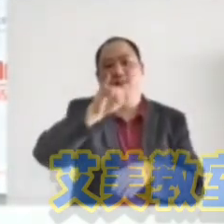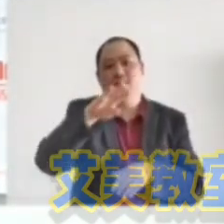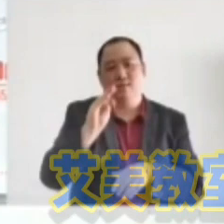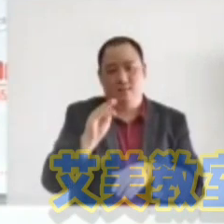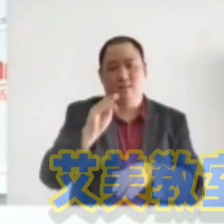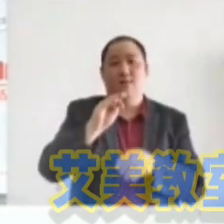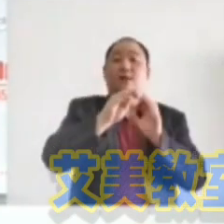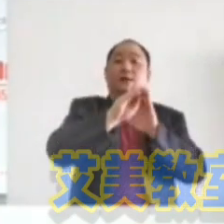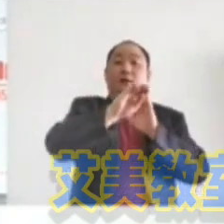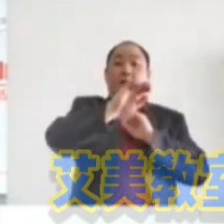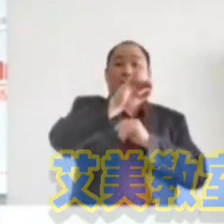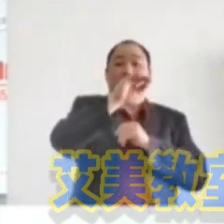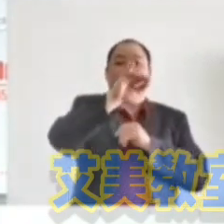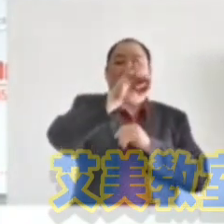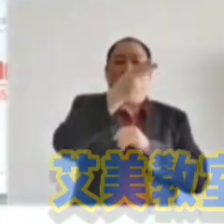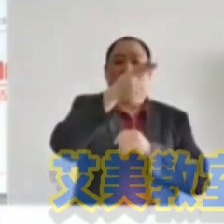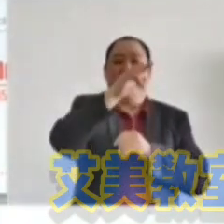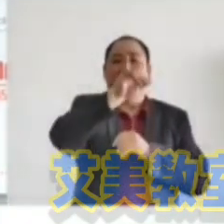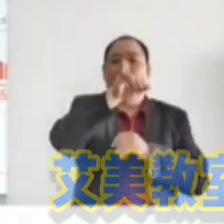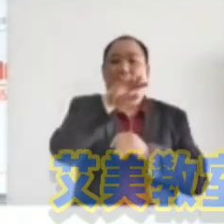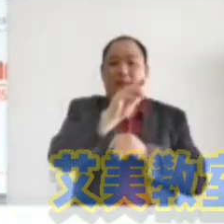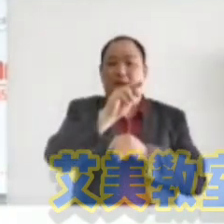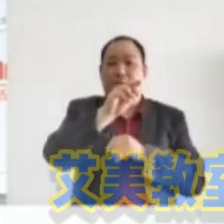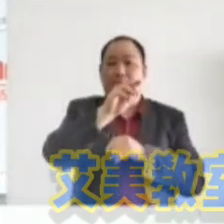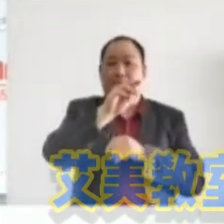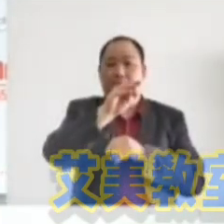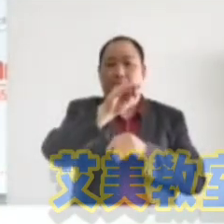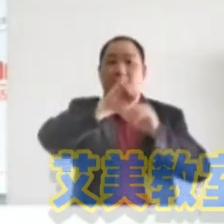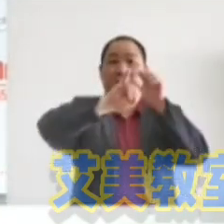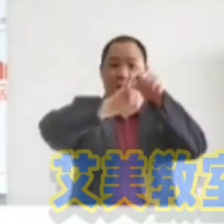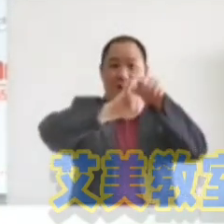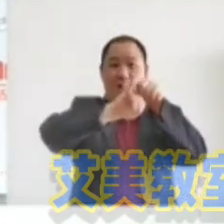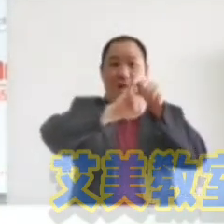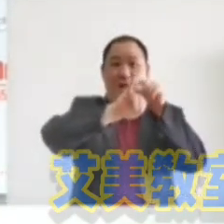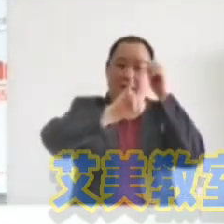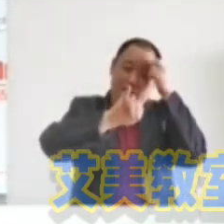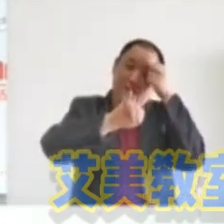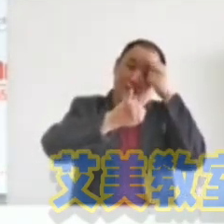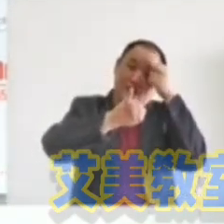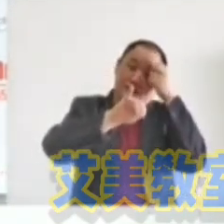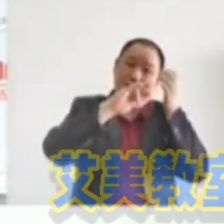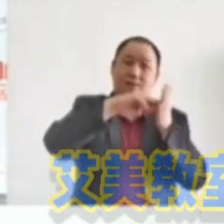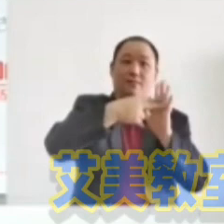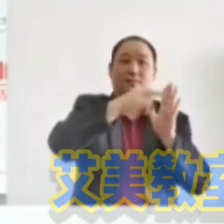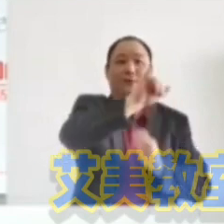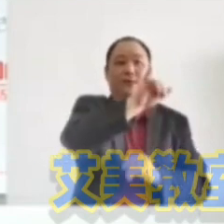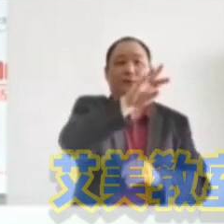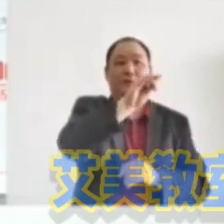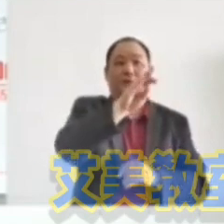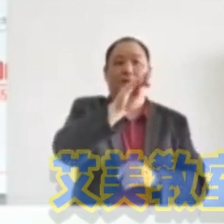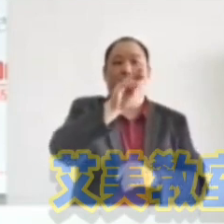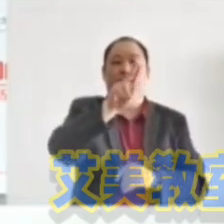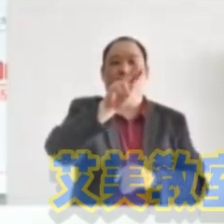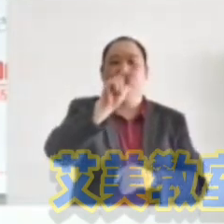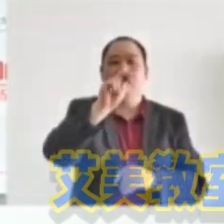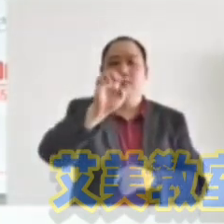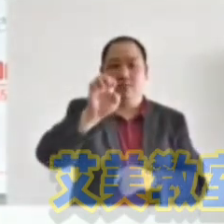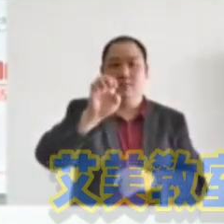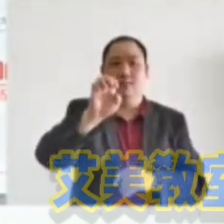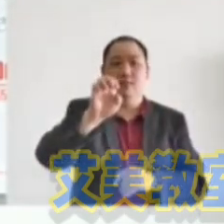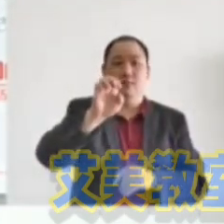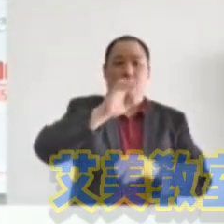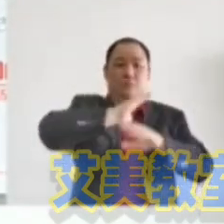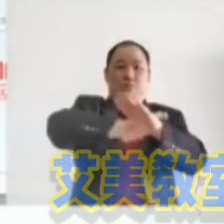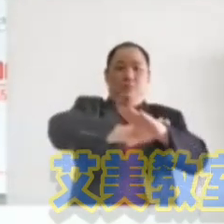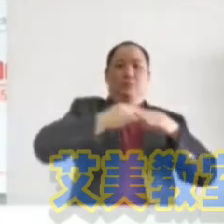来的 I immune， 那相信大家时常都会听到哦，免疫力、抵抗力这些词，对吗？但是 Hemohim